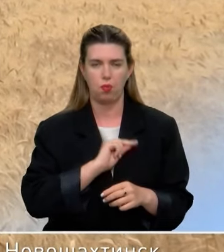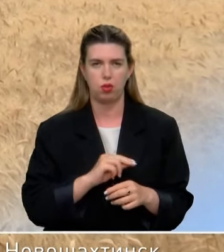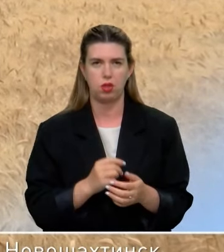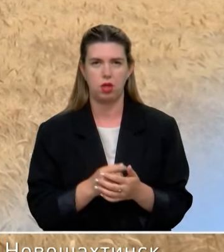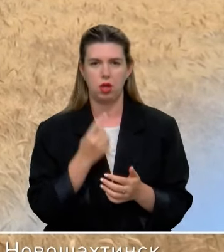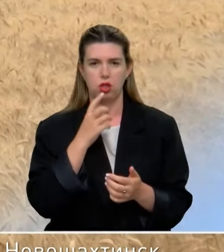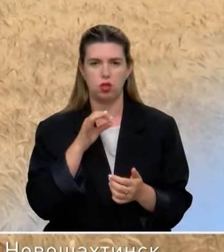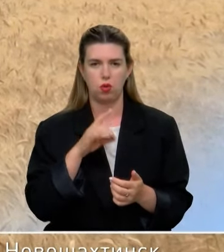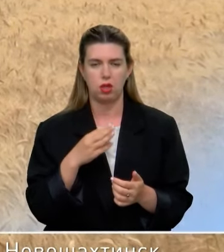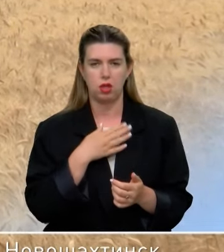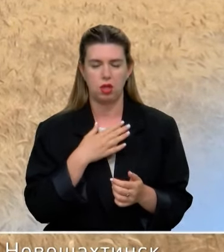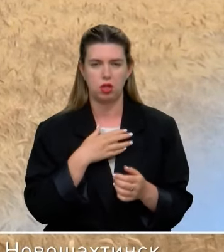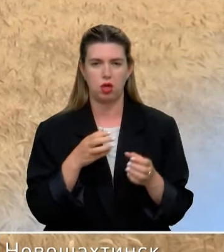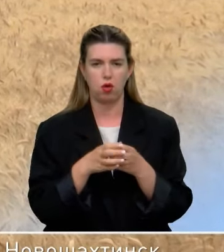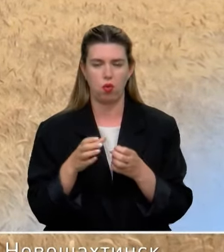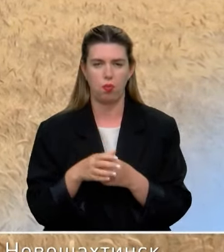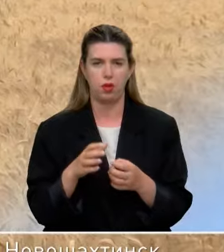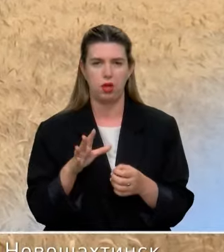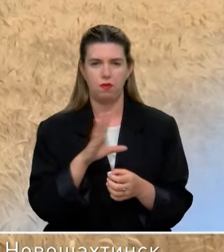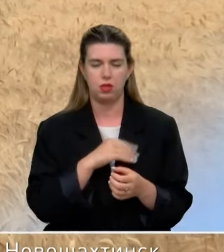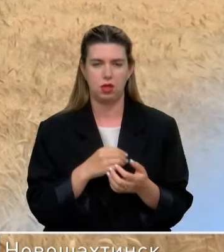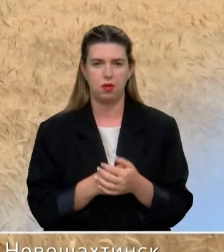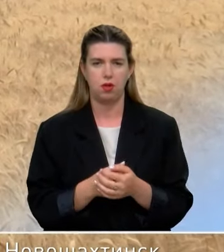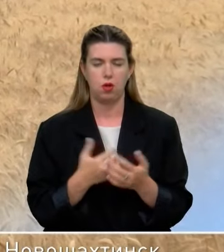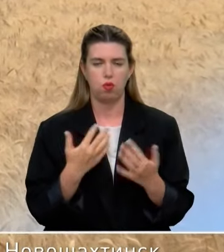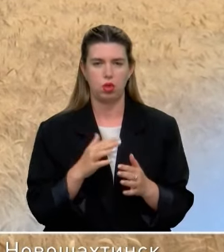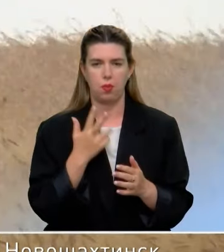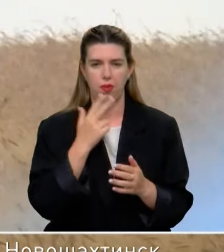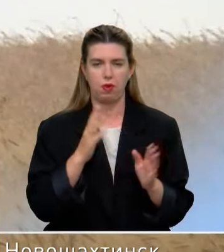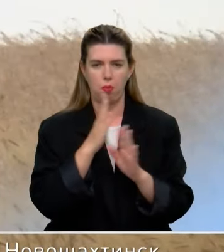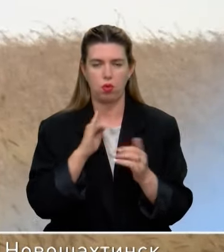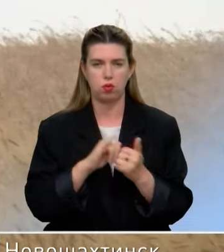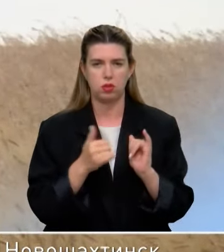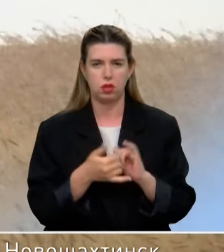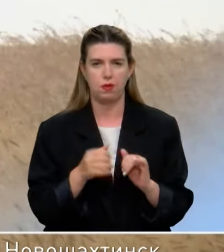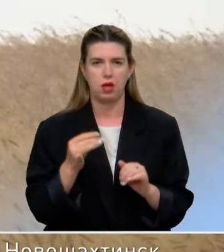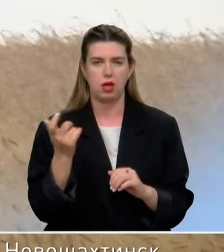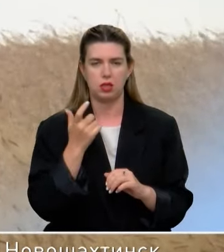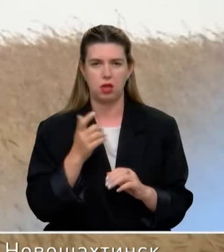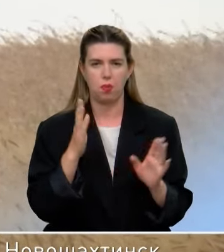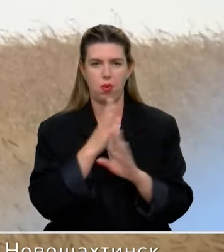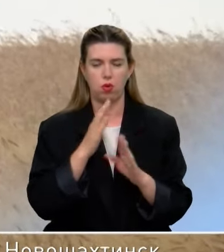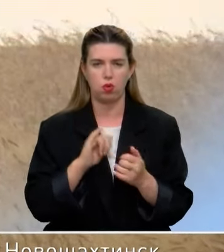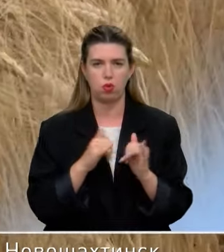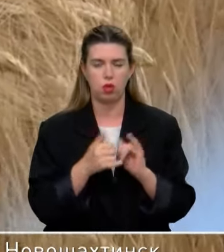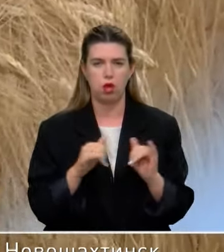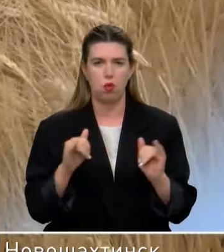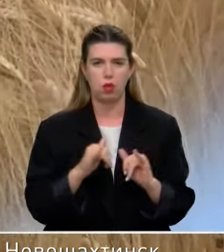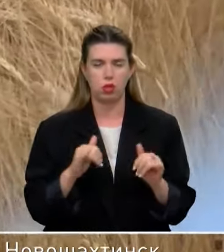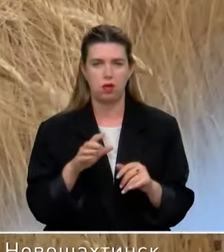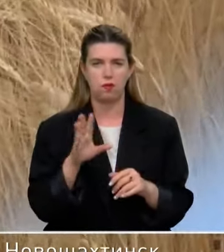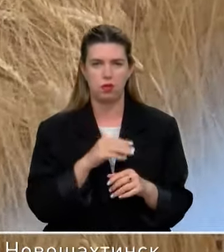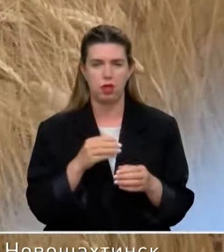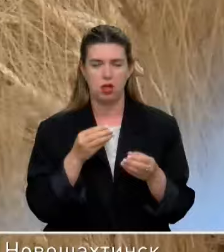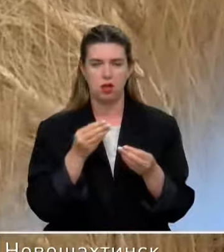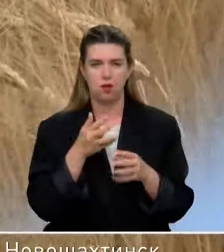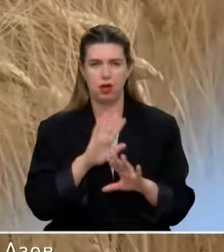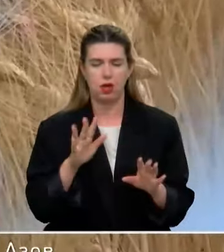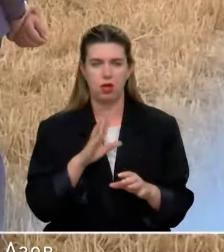сорта нашей селекции которые адаптированы в том числе к таким погодным условиям А в этом хозяйстве погодные условия на урожайность практически не